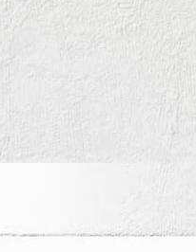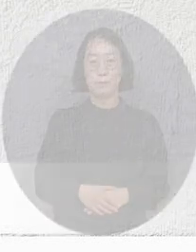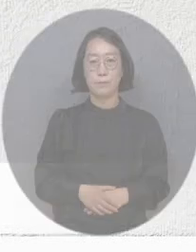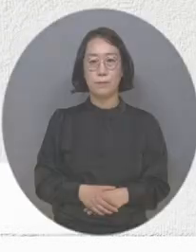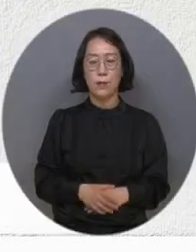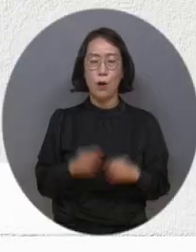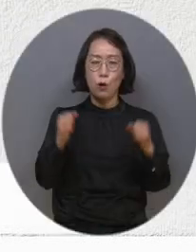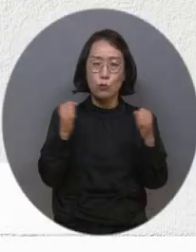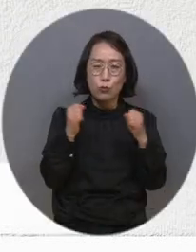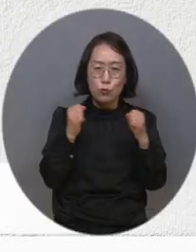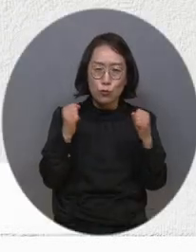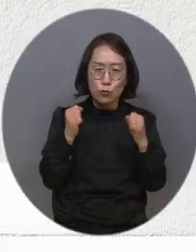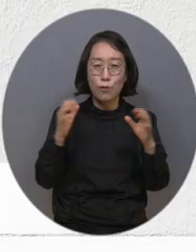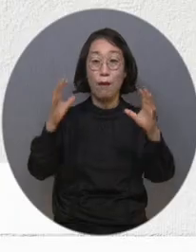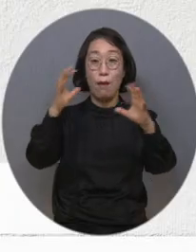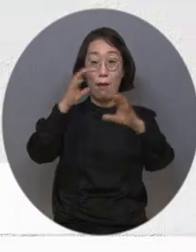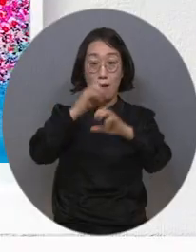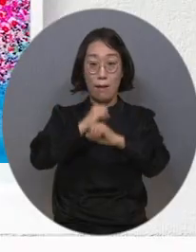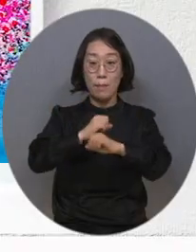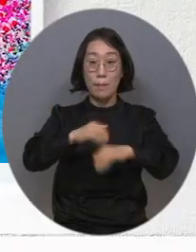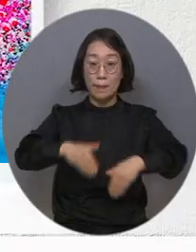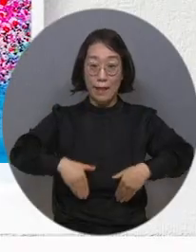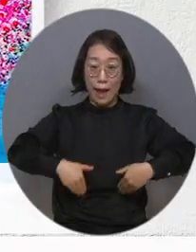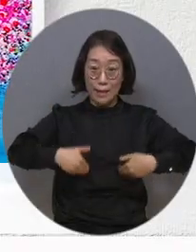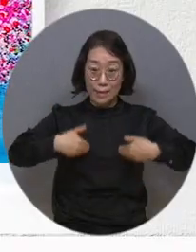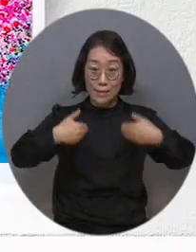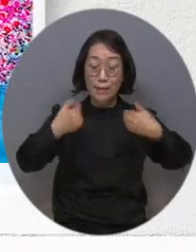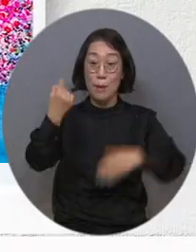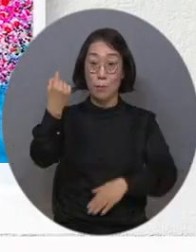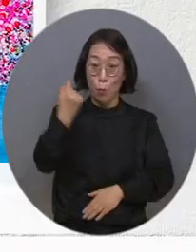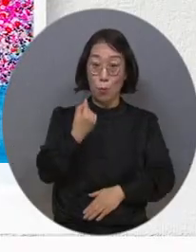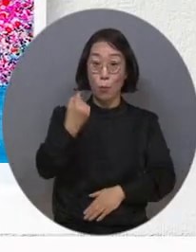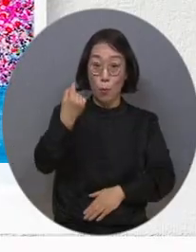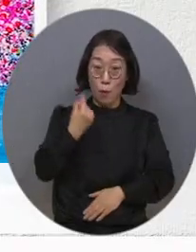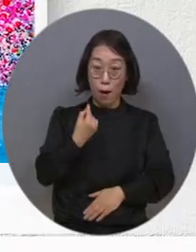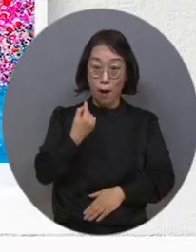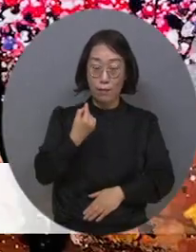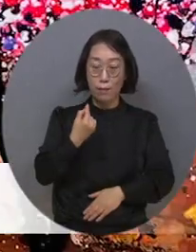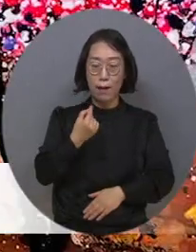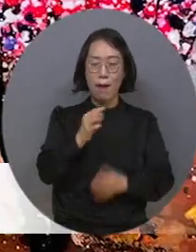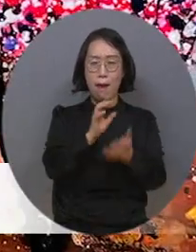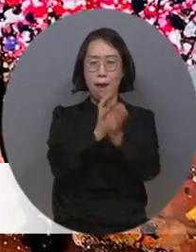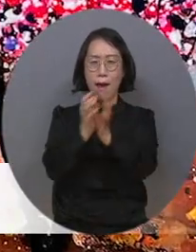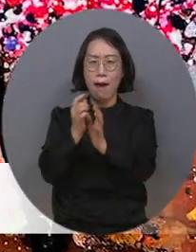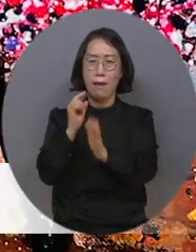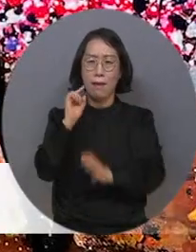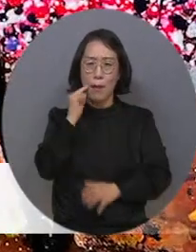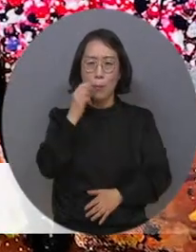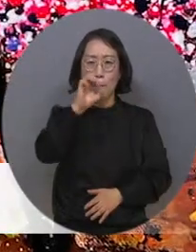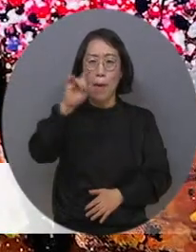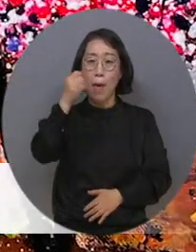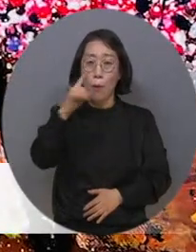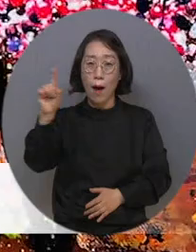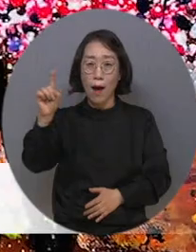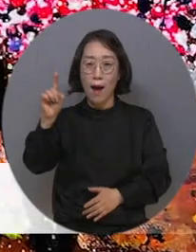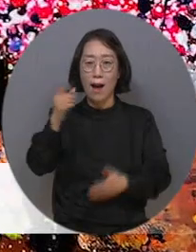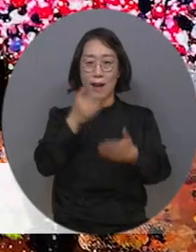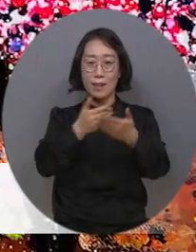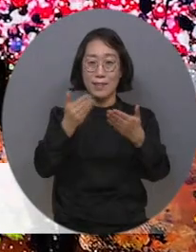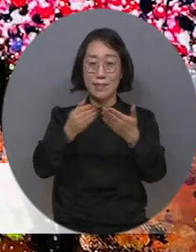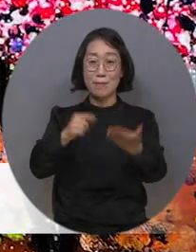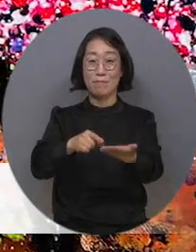추운 겨울이 지나고 봄을 알리듯 강렬하고 화사하게 핀 매화가 화폭 속에 풍성하게